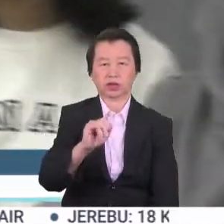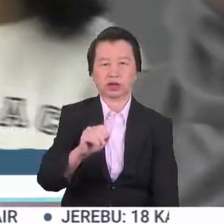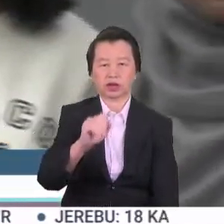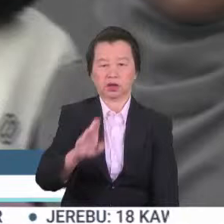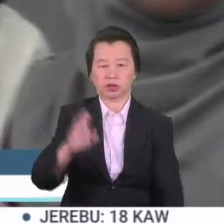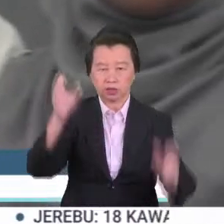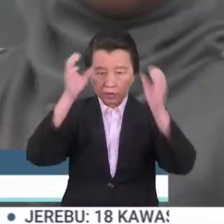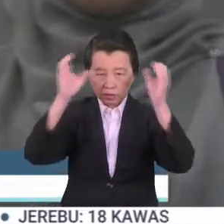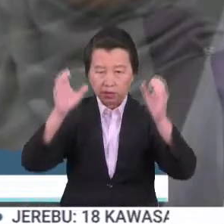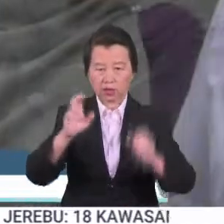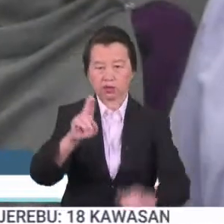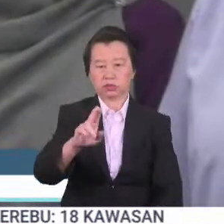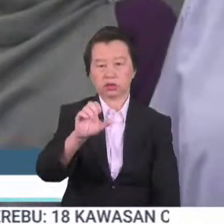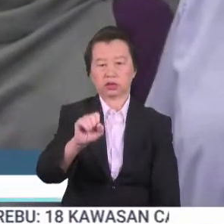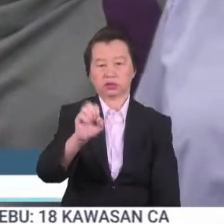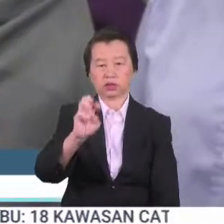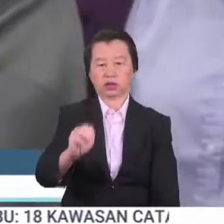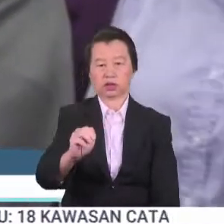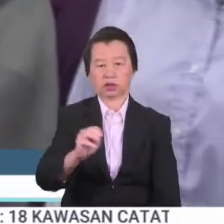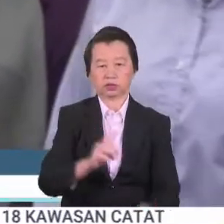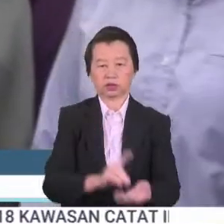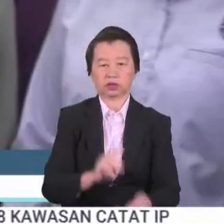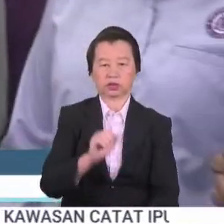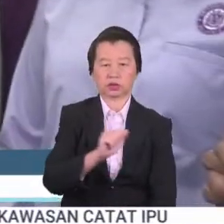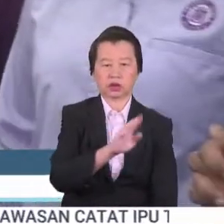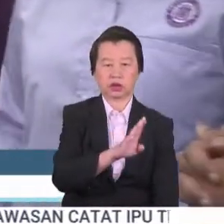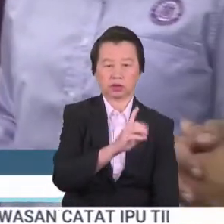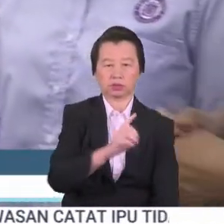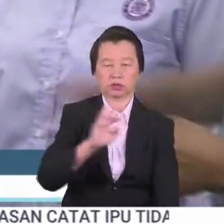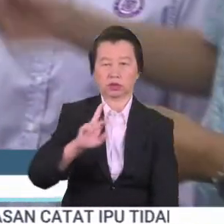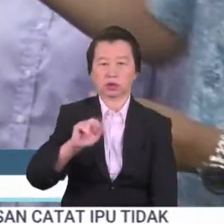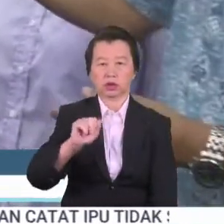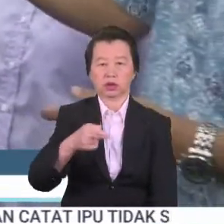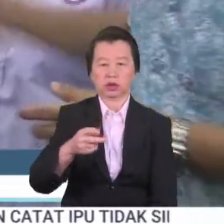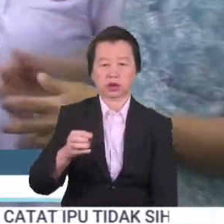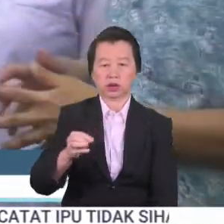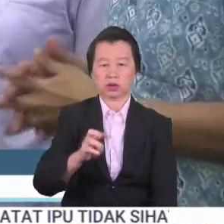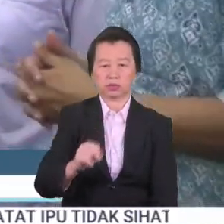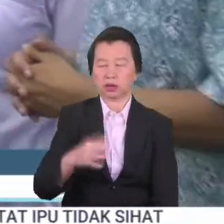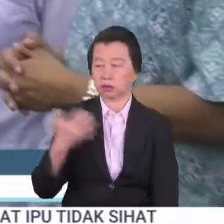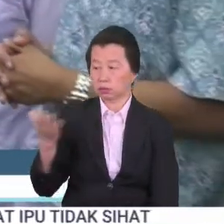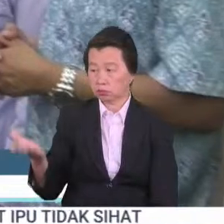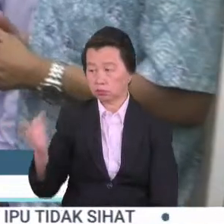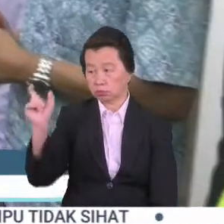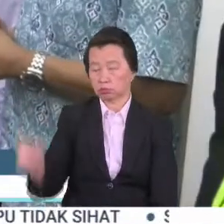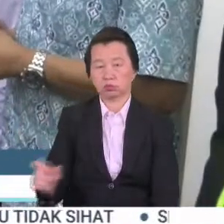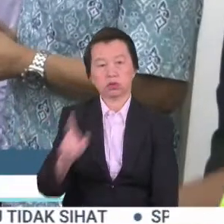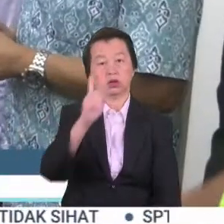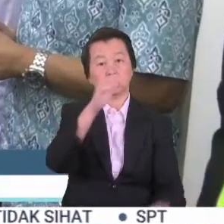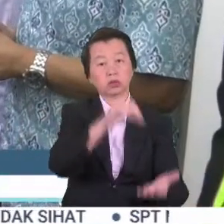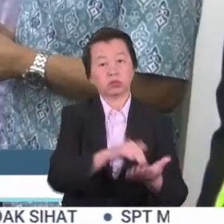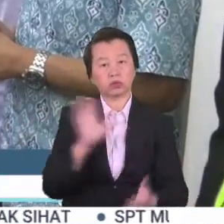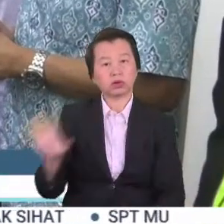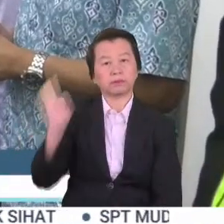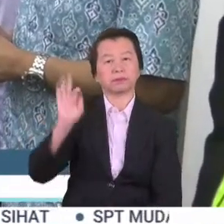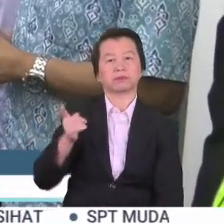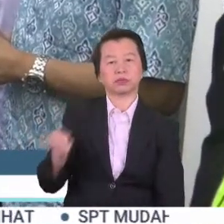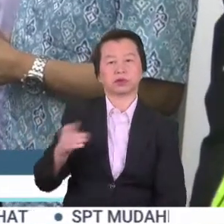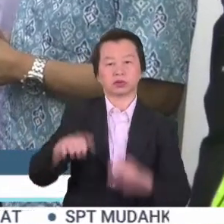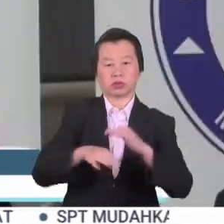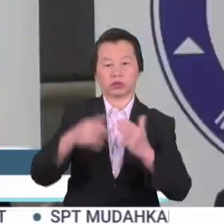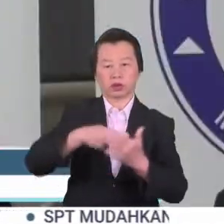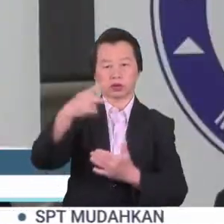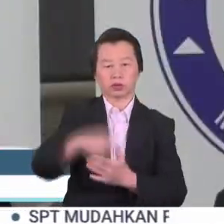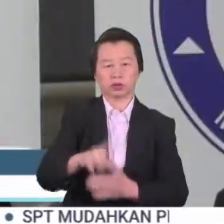Sayam dat dr Abdul Rahman Mohamad berkata Alif merupakan antara serib pelajar yang terpilih di bawah